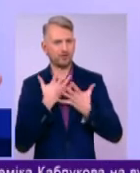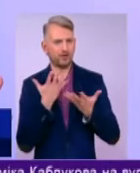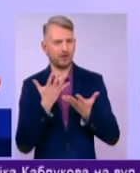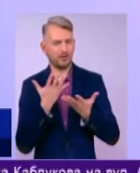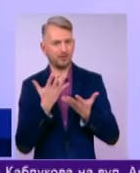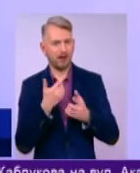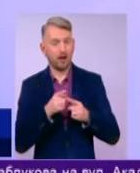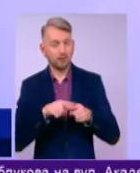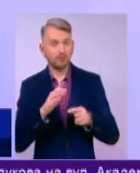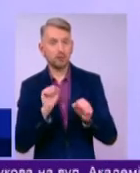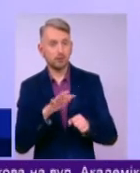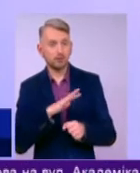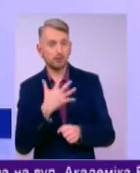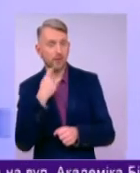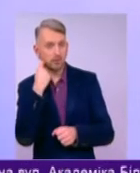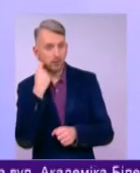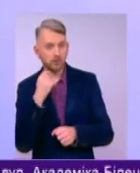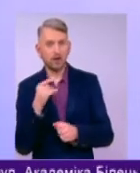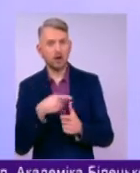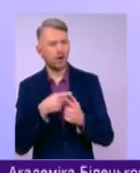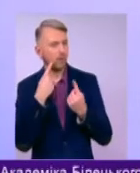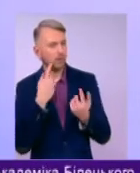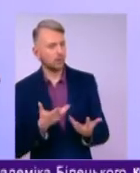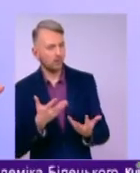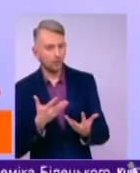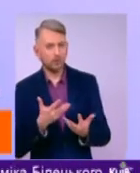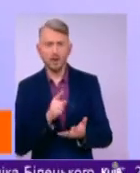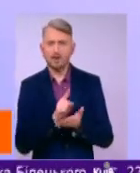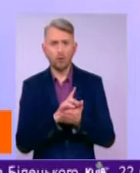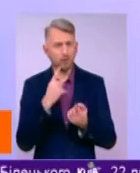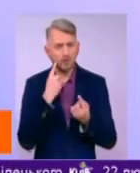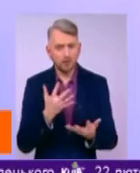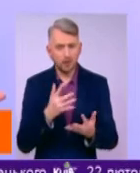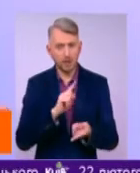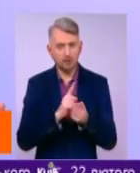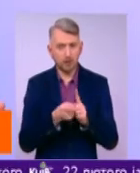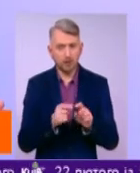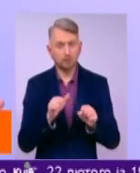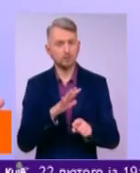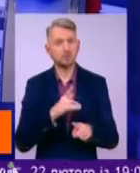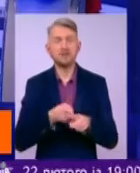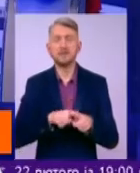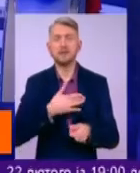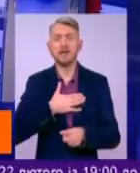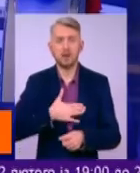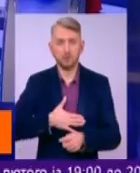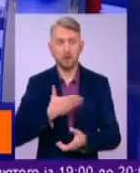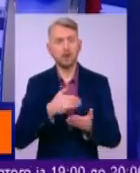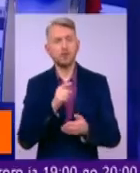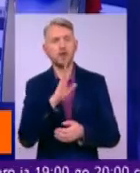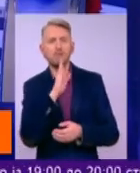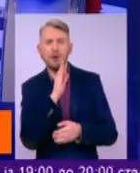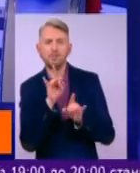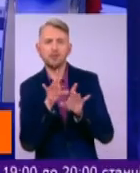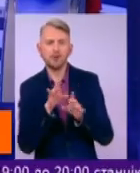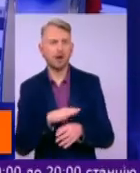це вже і в 5 років може бути. Тобто і дискомфорт, да? Да. Скажімо, не обов'язково дискомфорт, навпаки, може бути це приємно. Що вона мамі розповідає, що тата